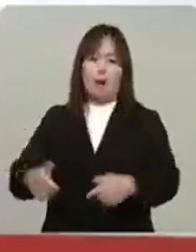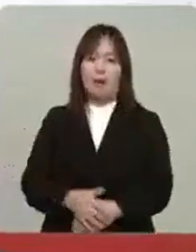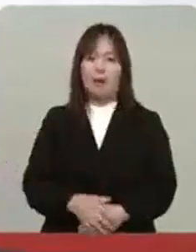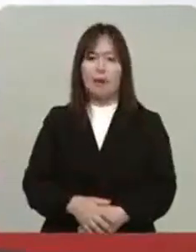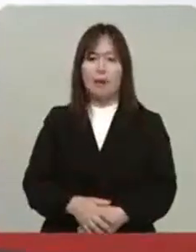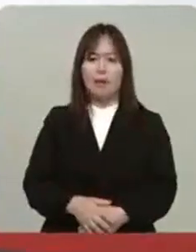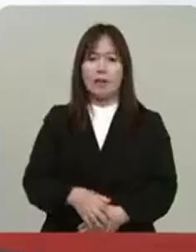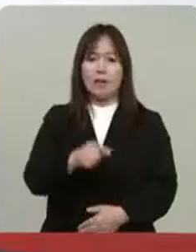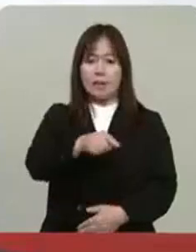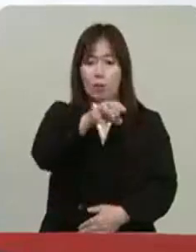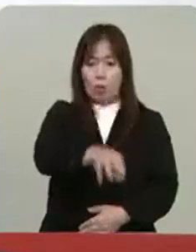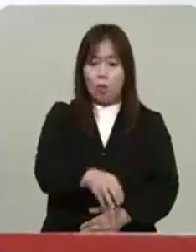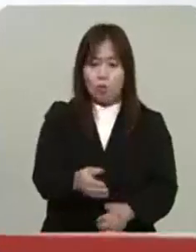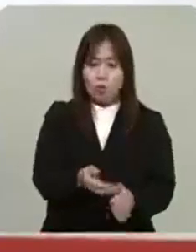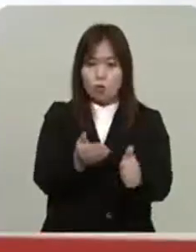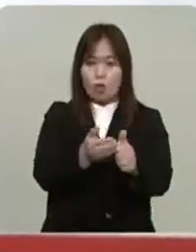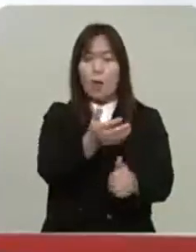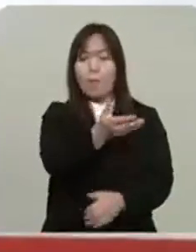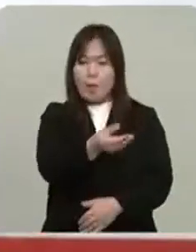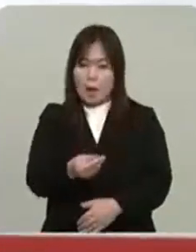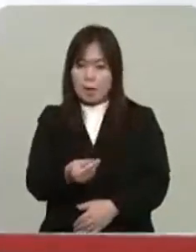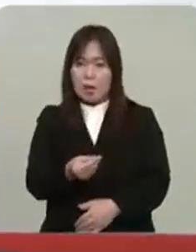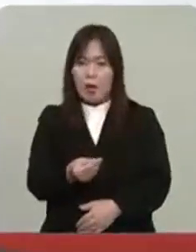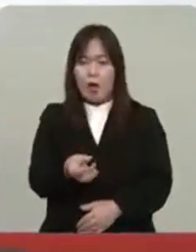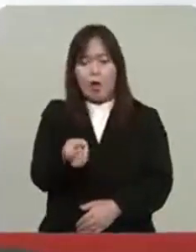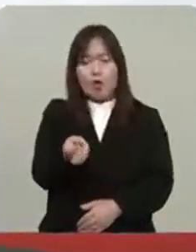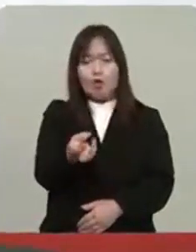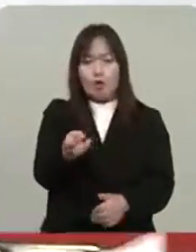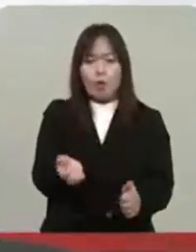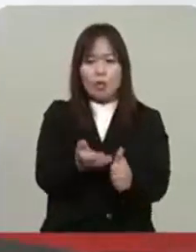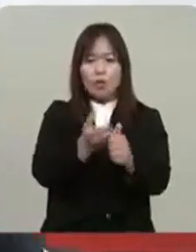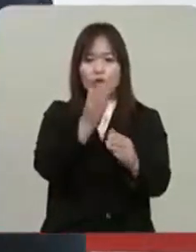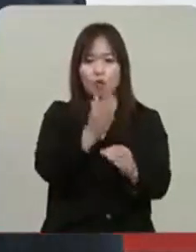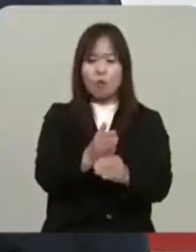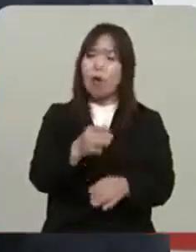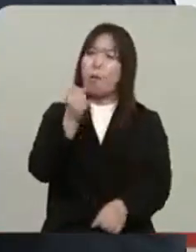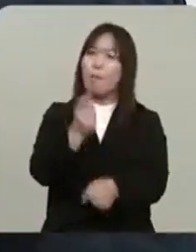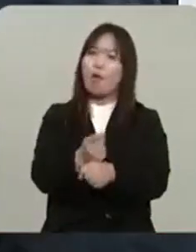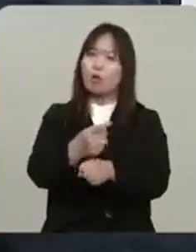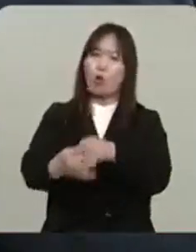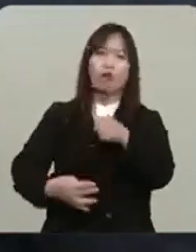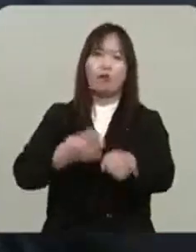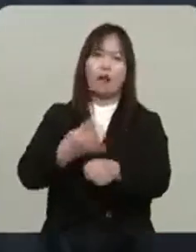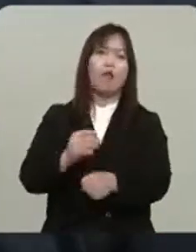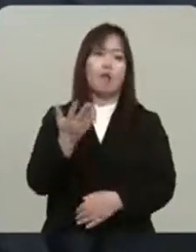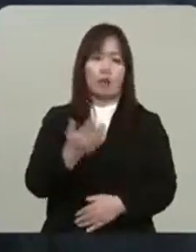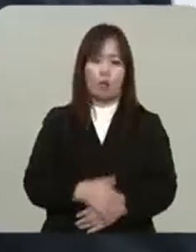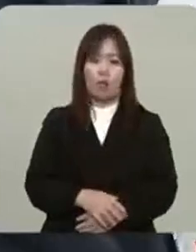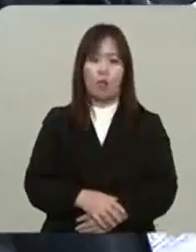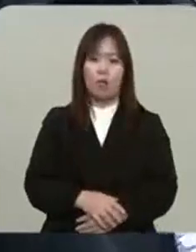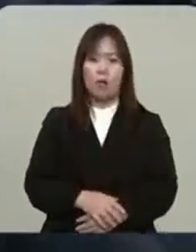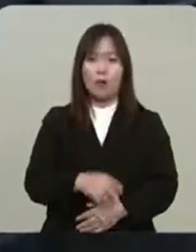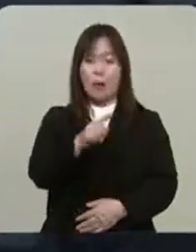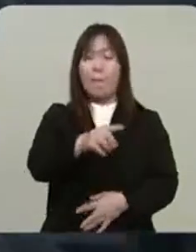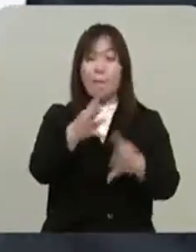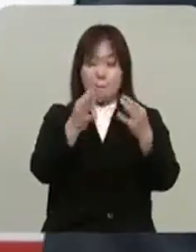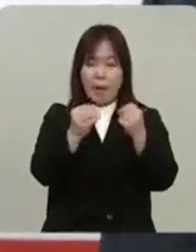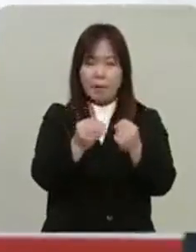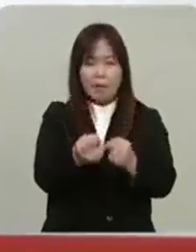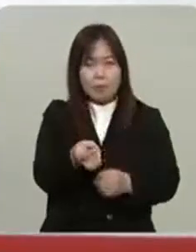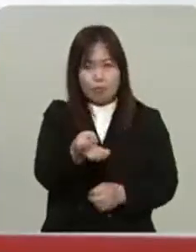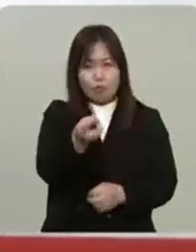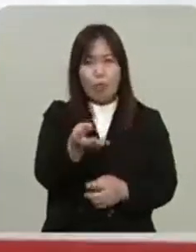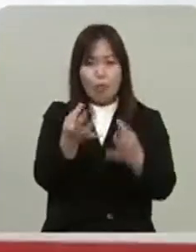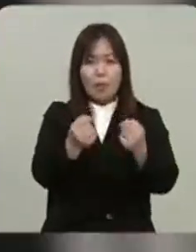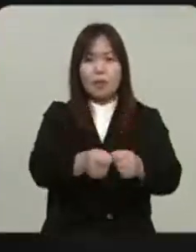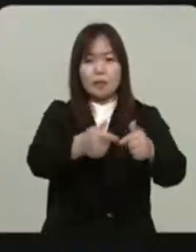민간 육종 단지에서도 시설을 빌려가지고 거기서 육종을 하는데 지금 벌써 한 4년 넘었는데 거기서 많은 품종들이 지금